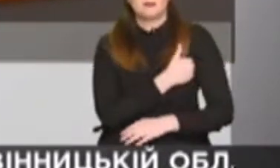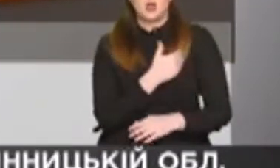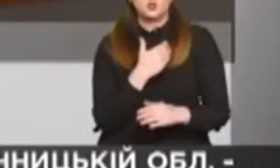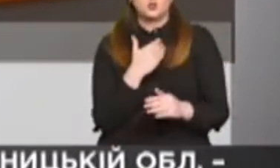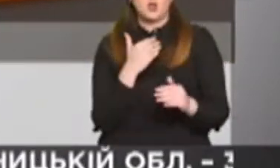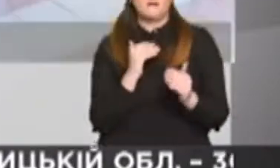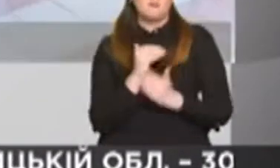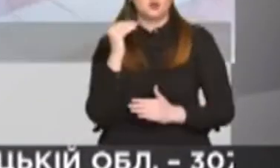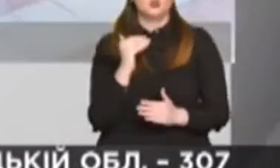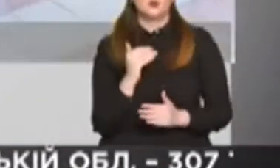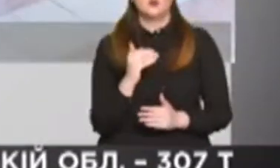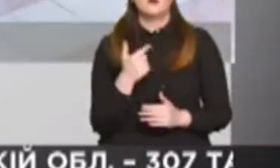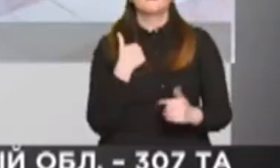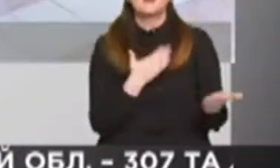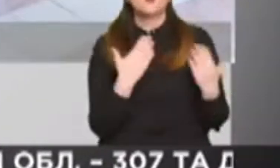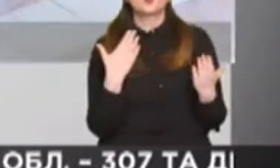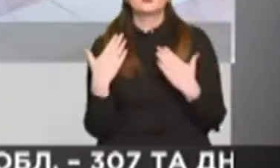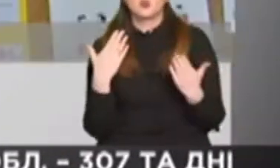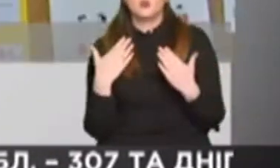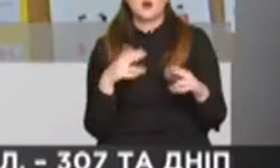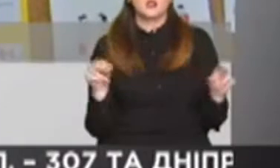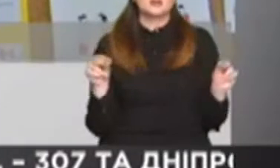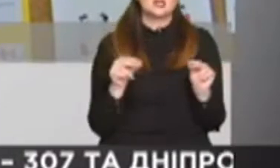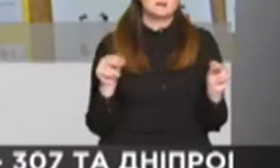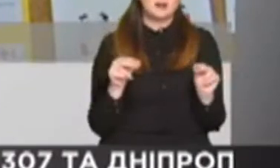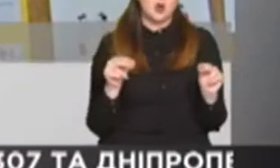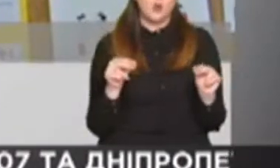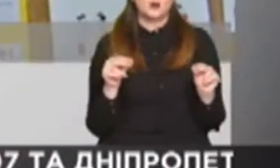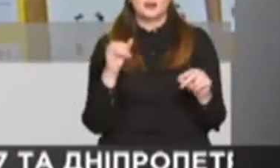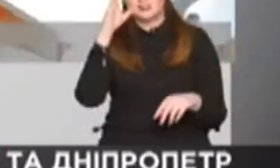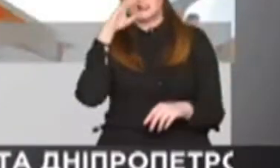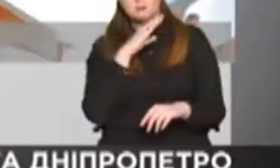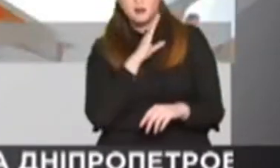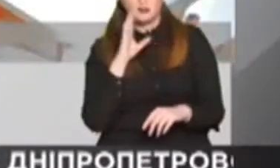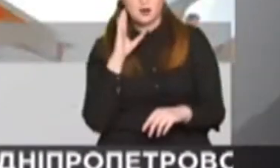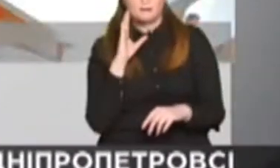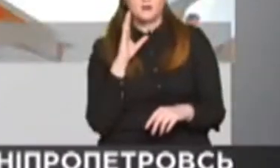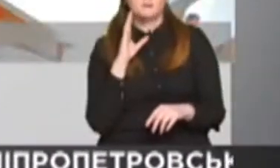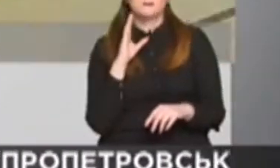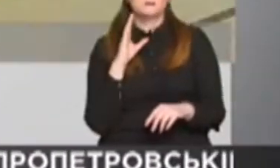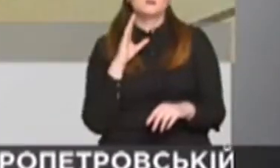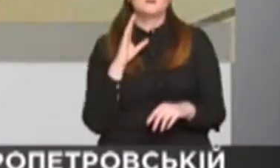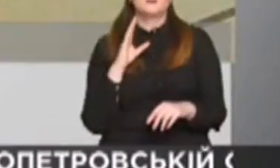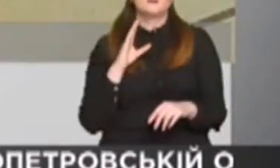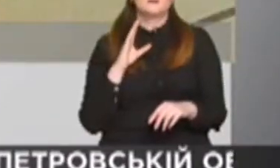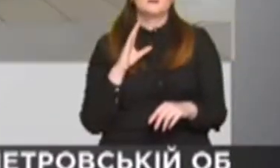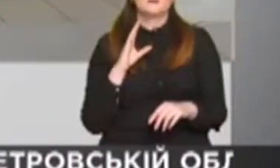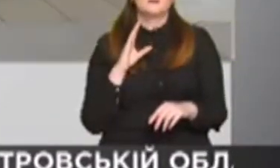вищою? Ми поспілкувалися із педагогами, з батьками, з